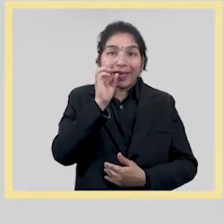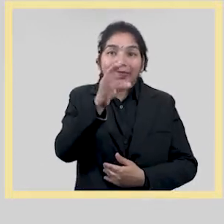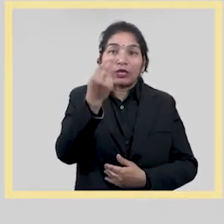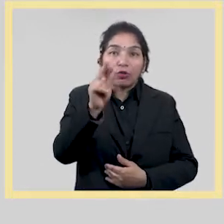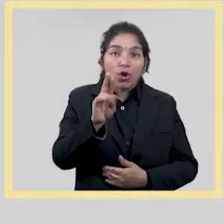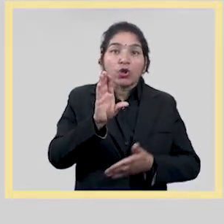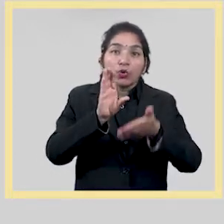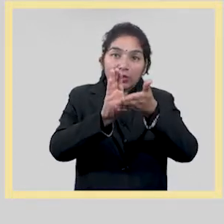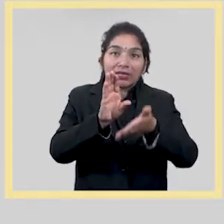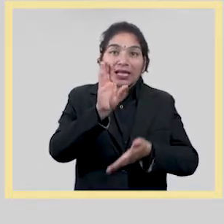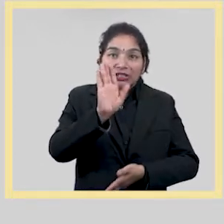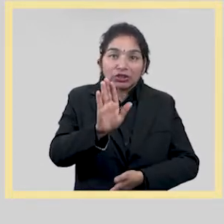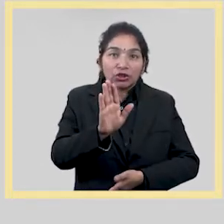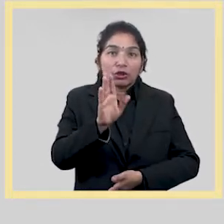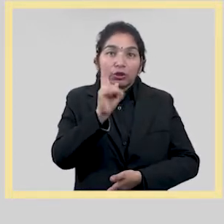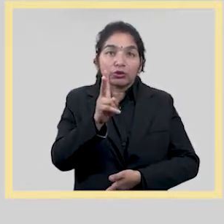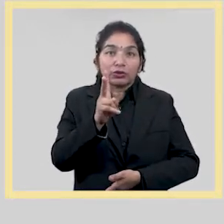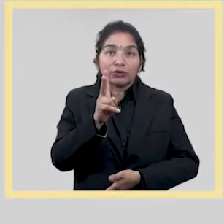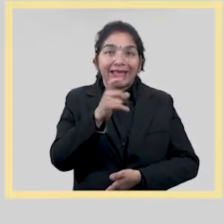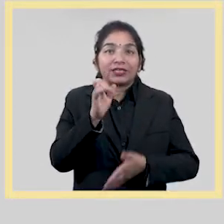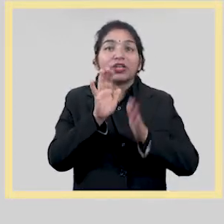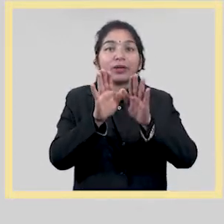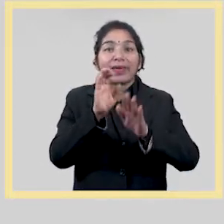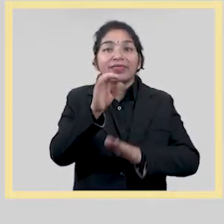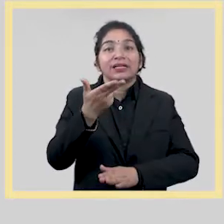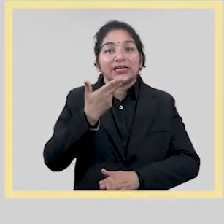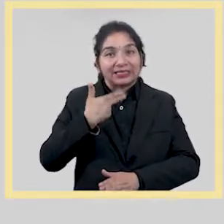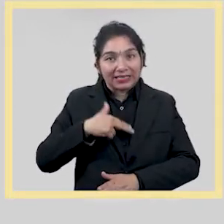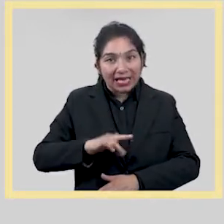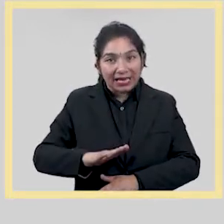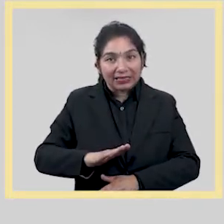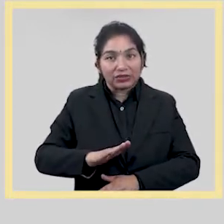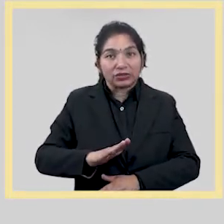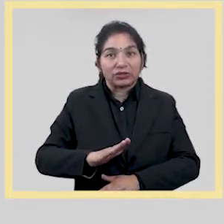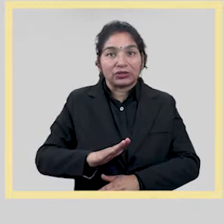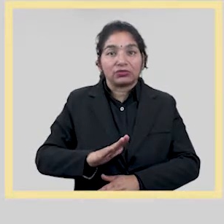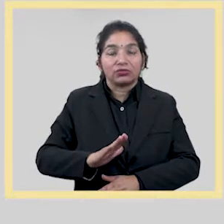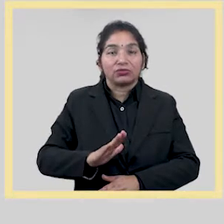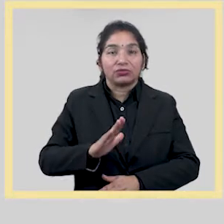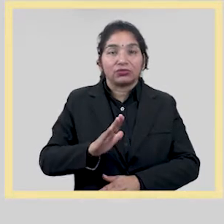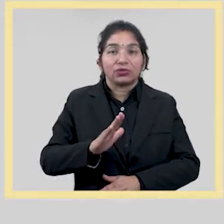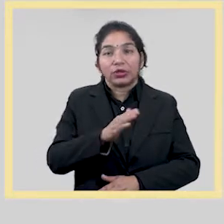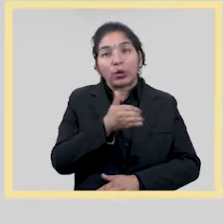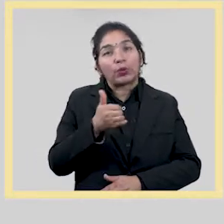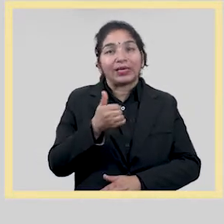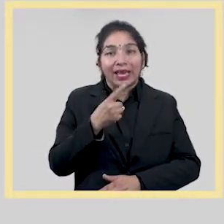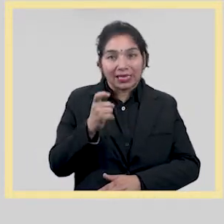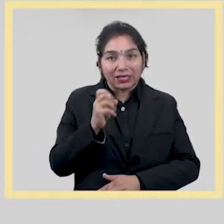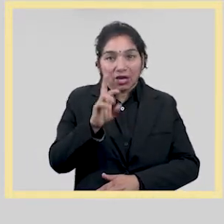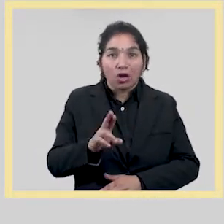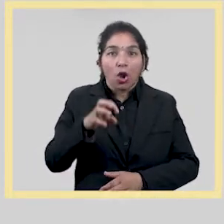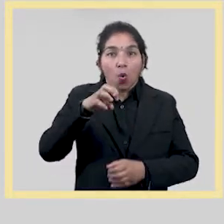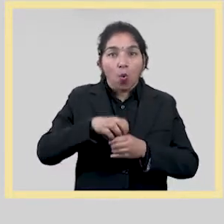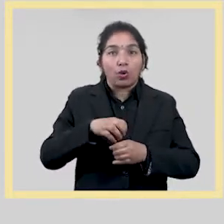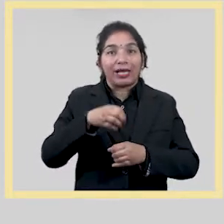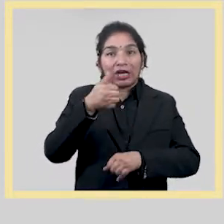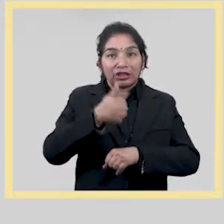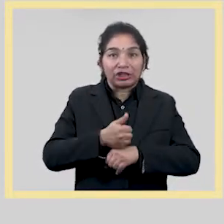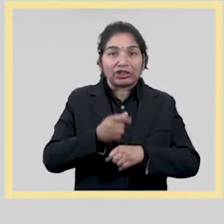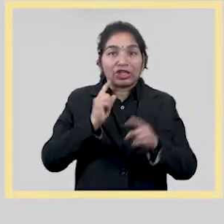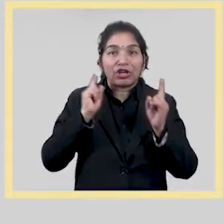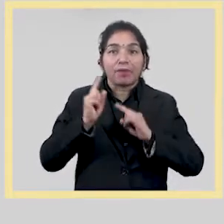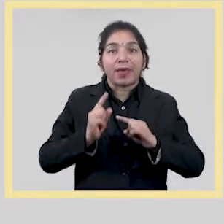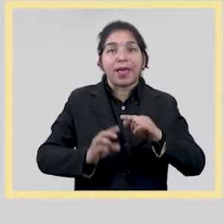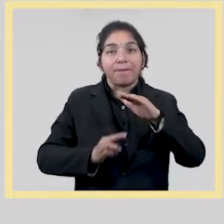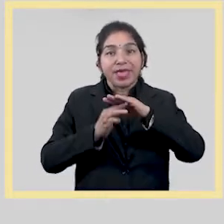दिनुभएको जुन देन चाहिँ उहाँहरूलाई एकदम धन्यवाद दिन एकदमै उपयुक्त नै लाग्छ। त्यसैले वडा अध्यक्ष, नगरपालिका